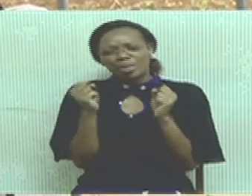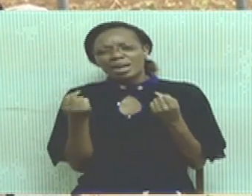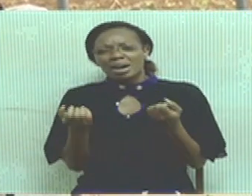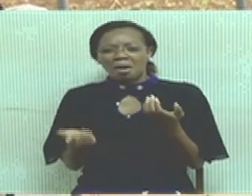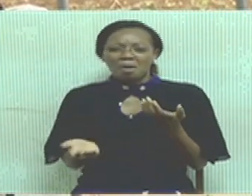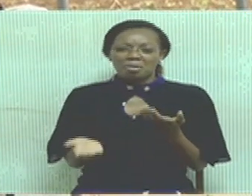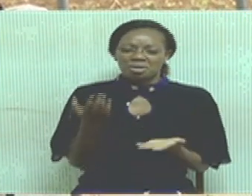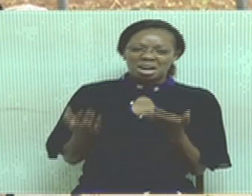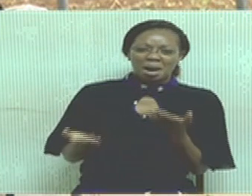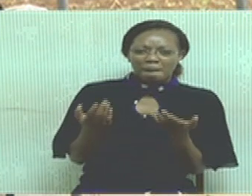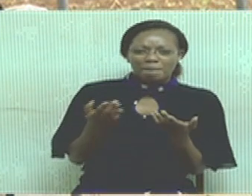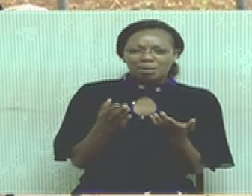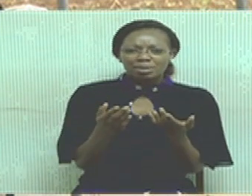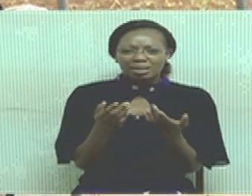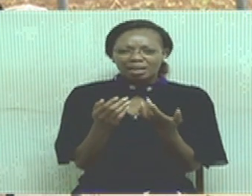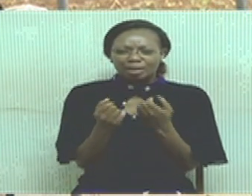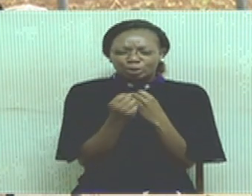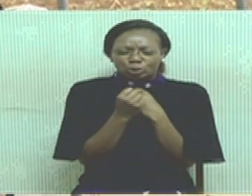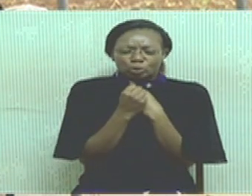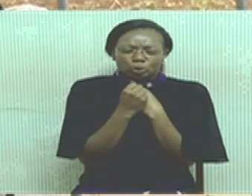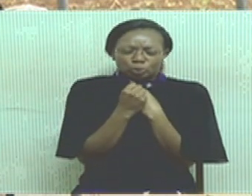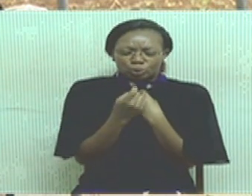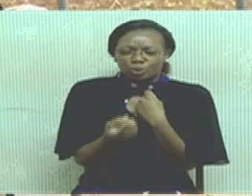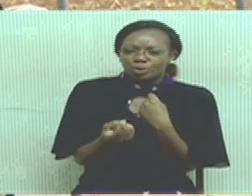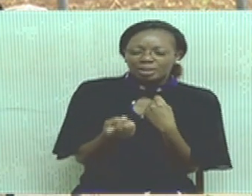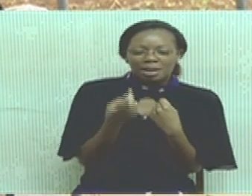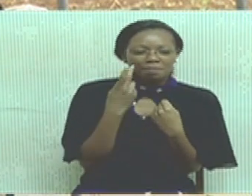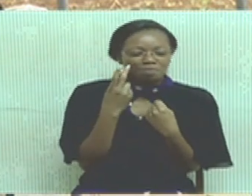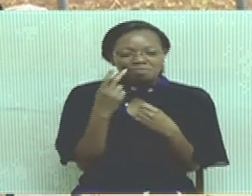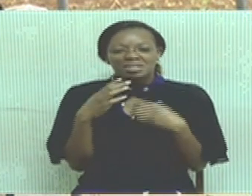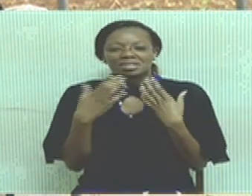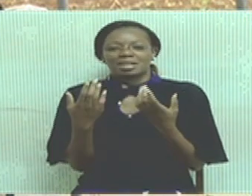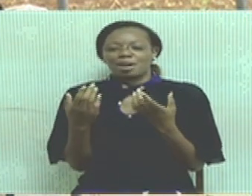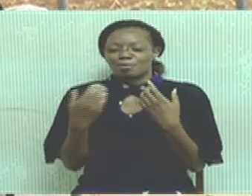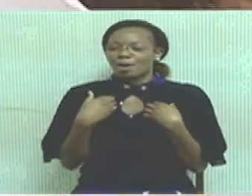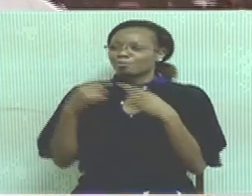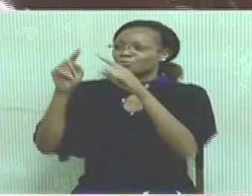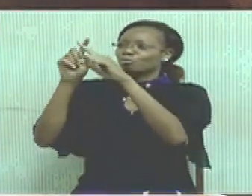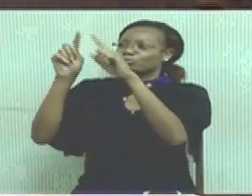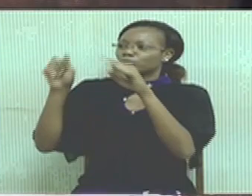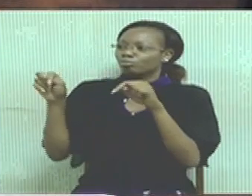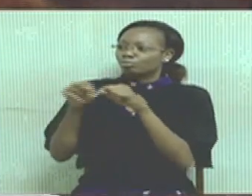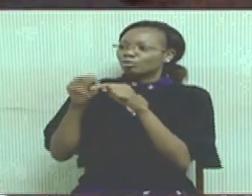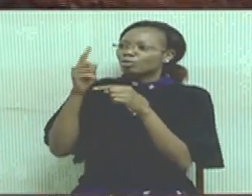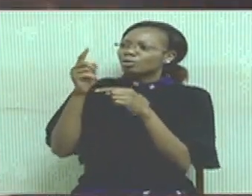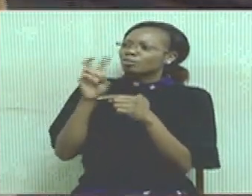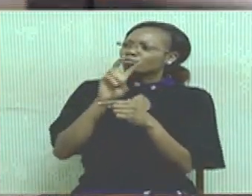ups ili kuwe na hewa ile inastahili reduce nini temperature.